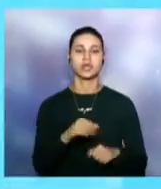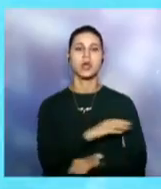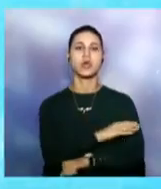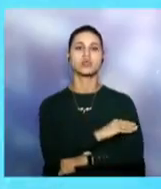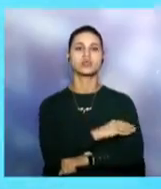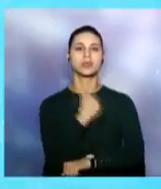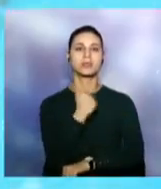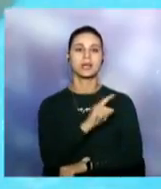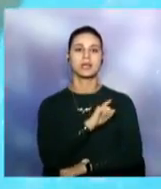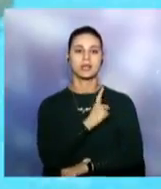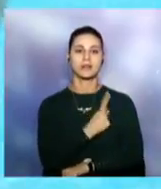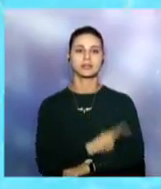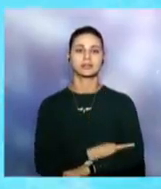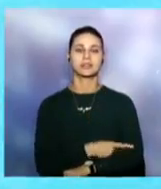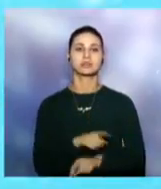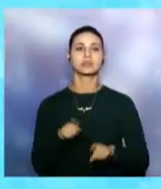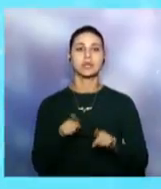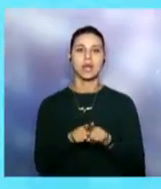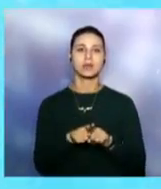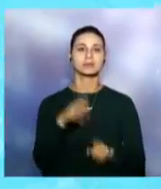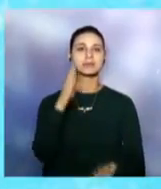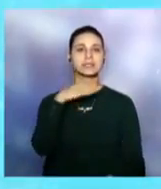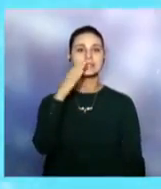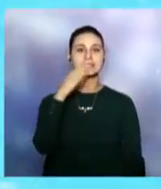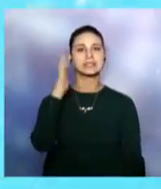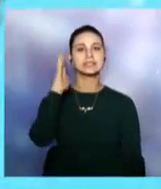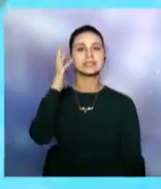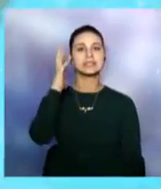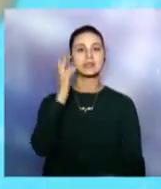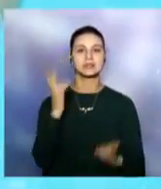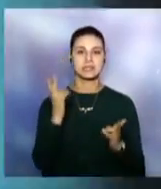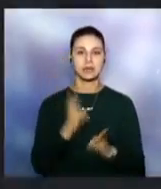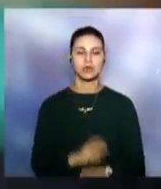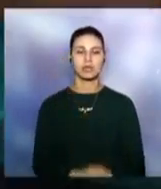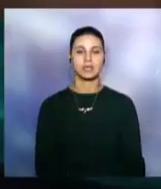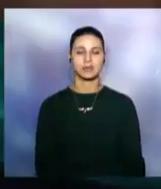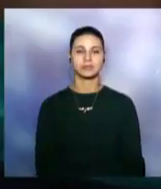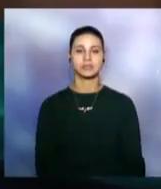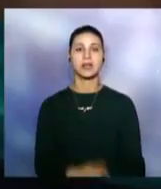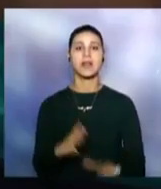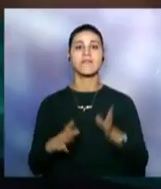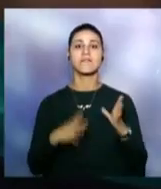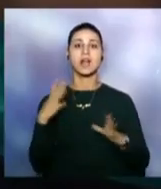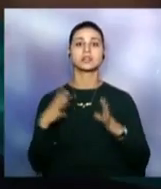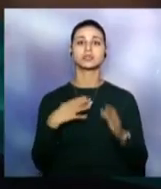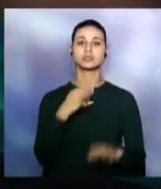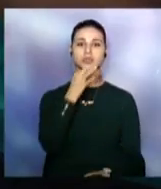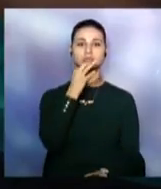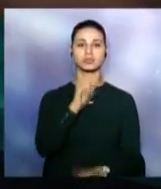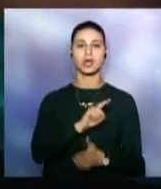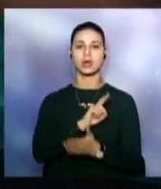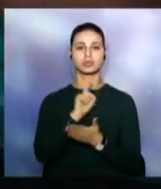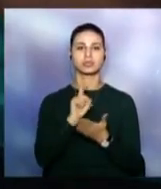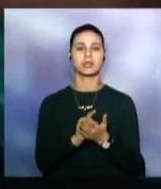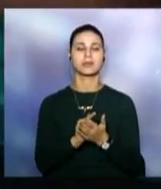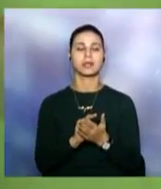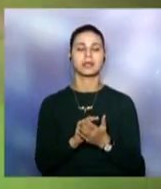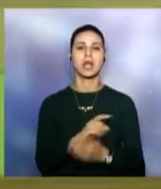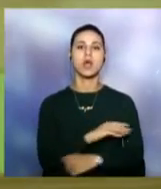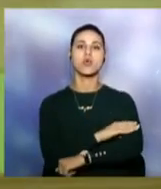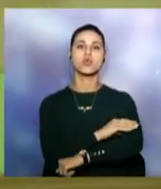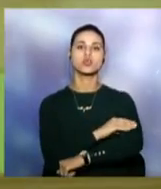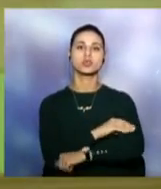კუნთები გავაძლიეროთ, ეგრეთ წოდებული წყლის წნევის გამოყენებით. ვარჯიშის წინ აუცილებელია